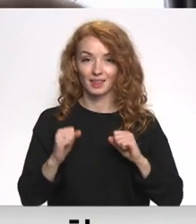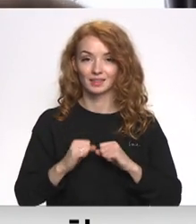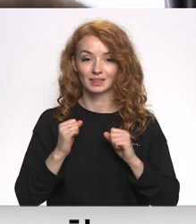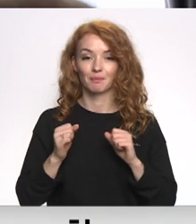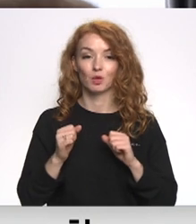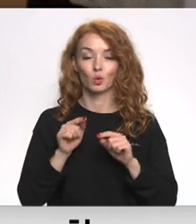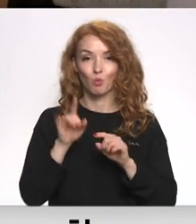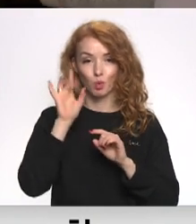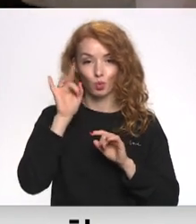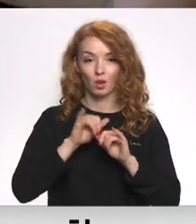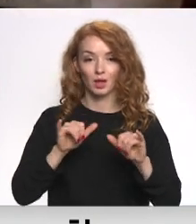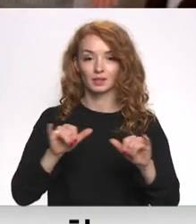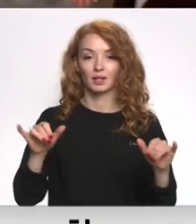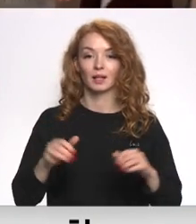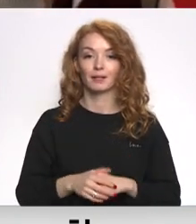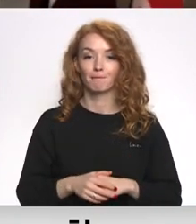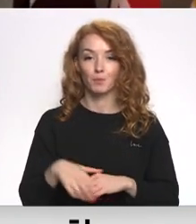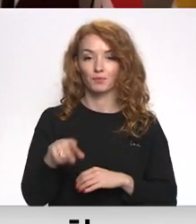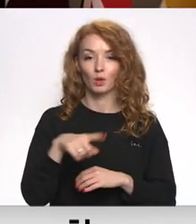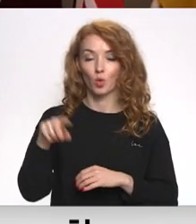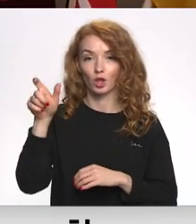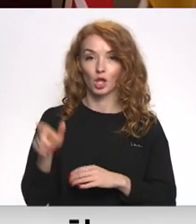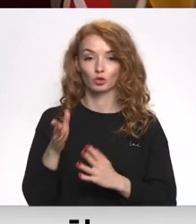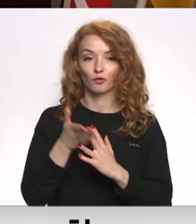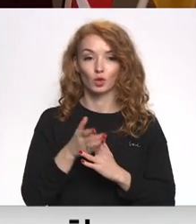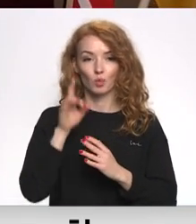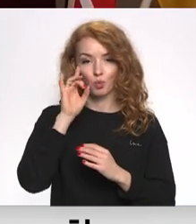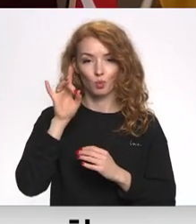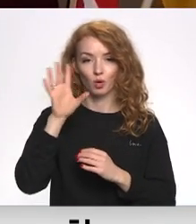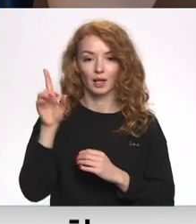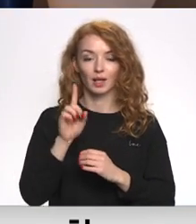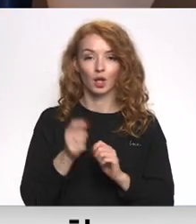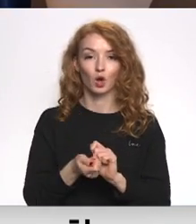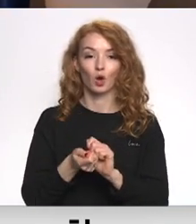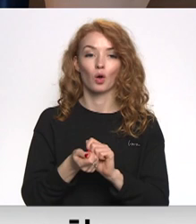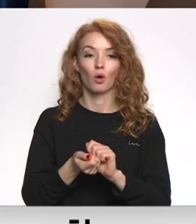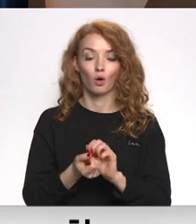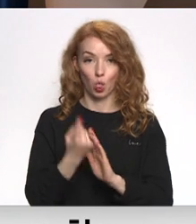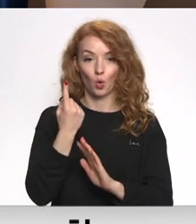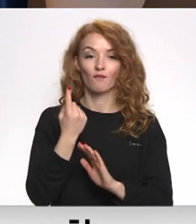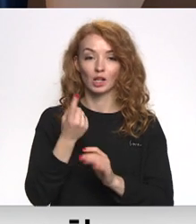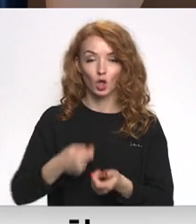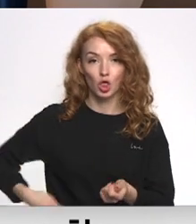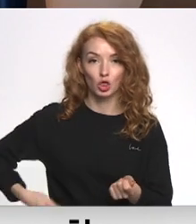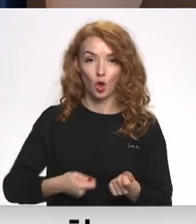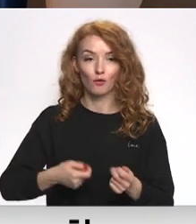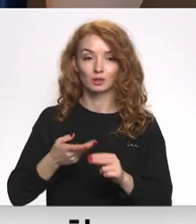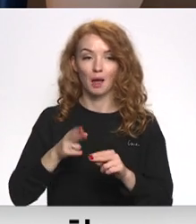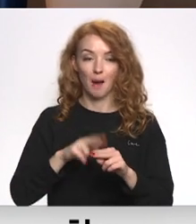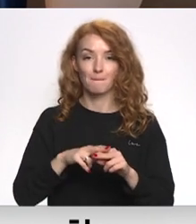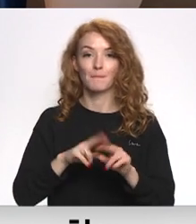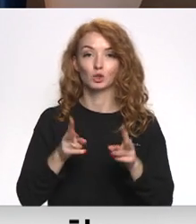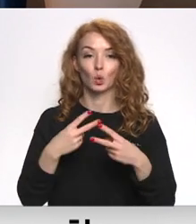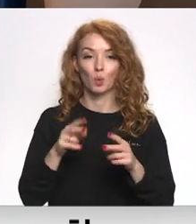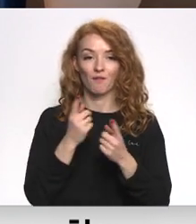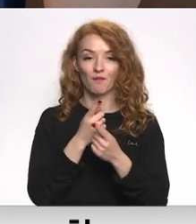to popularizēt. Tautiešu vidū ļoti populārs ir kļuvis novus, tādēļ novusa klubi vēstniecībai